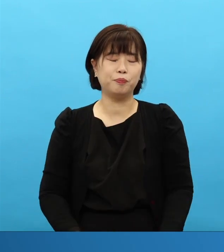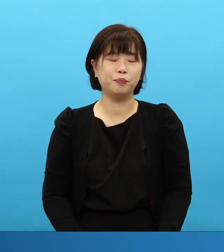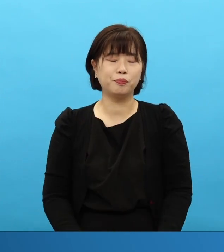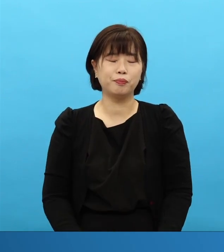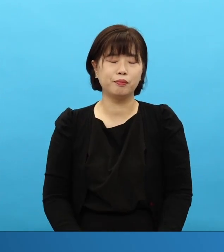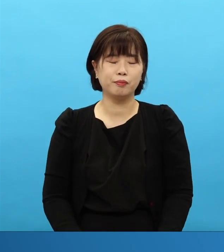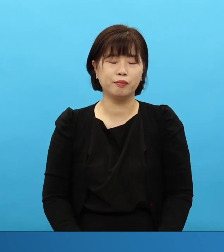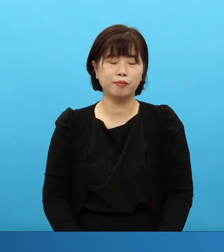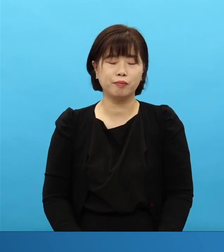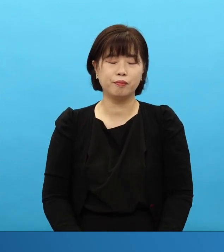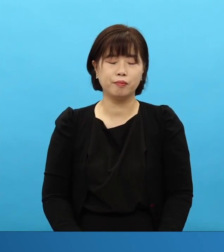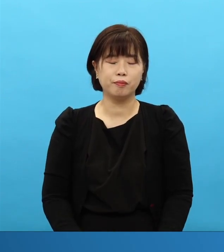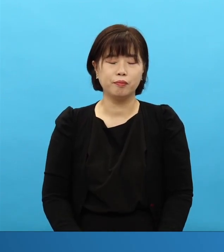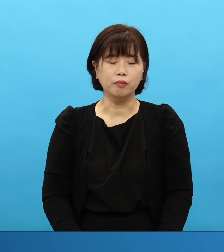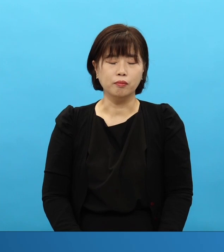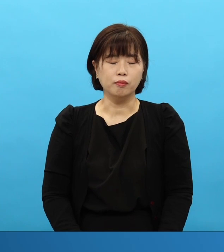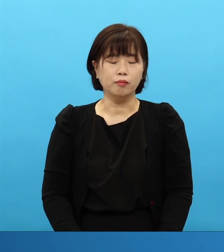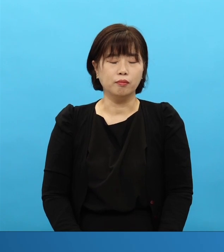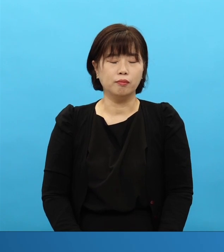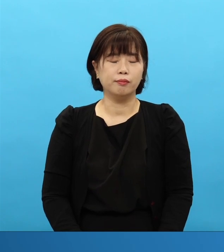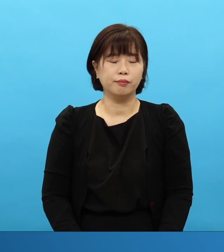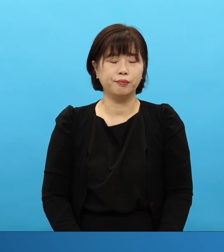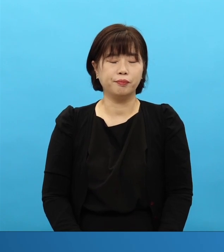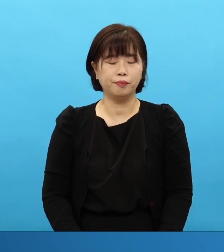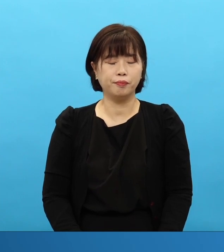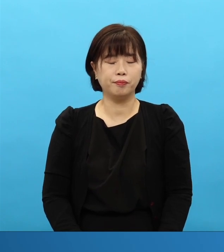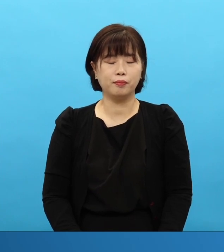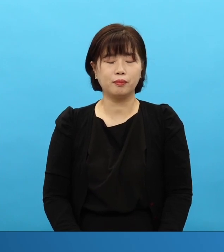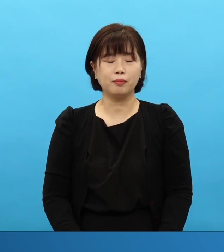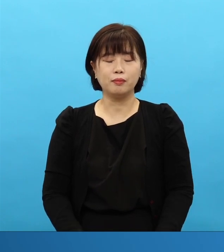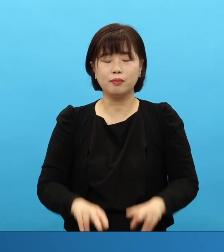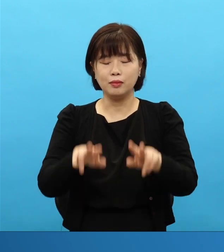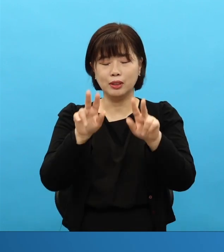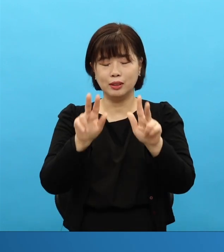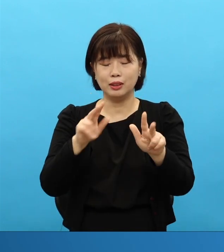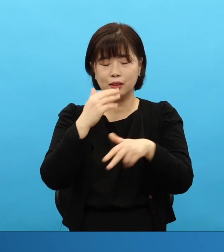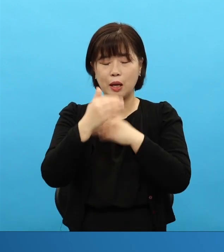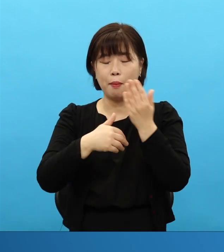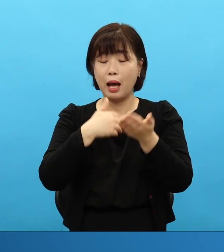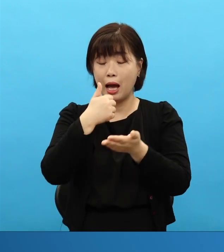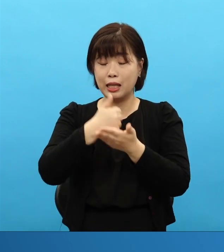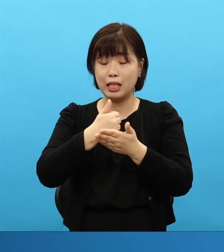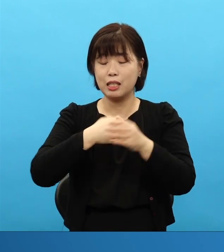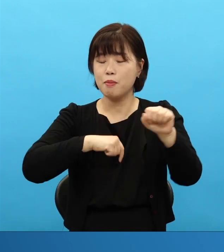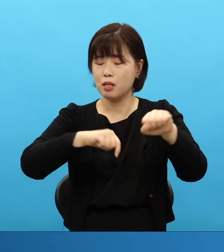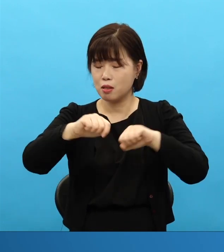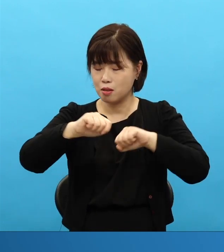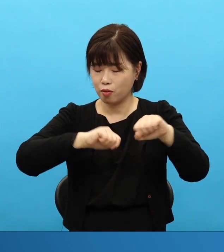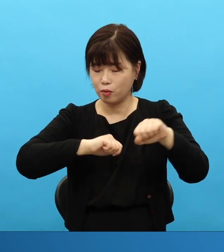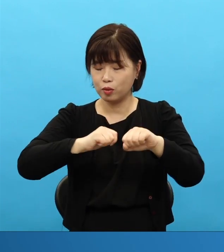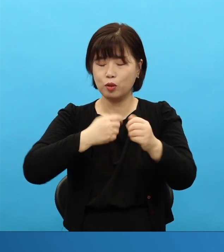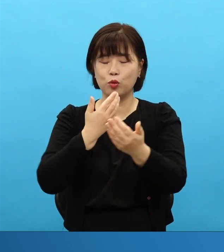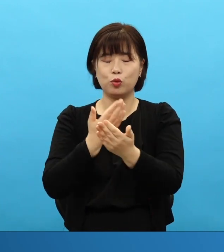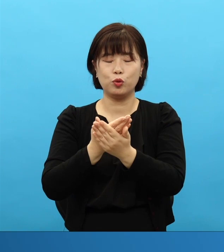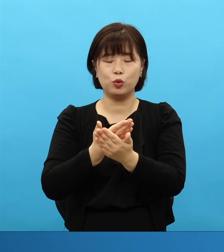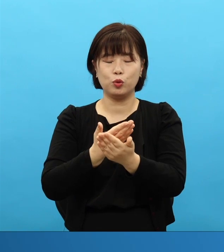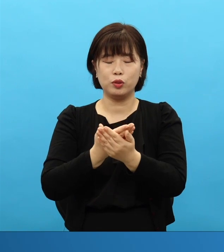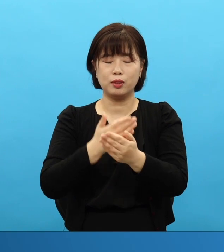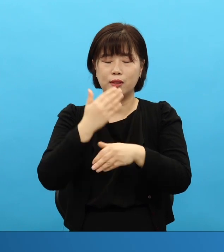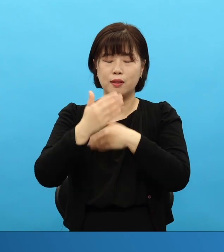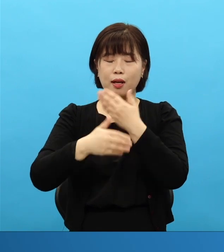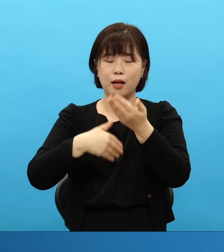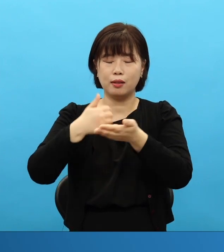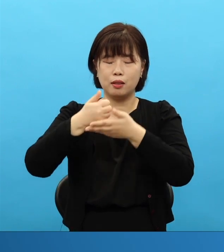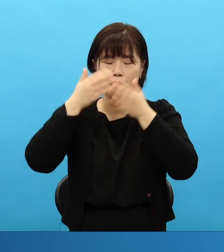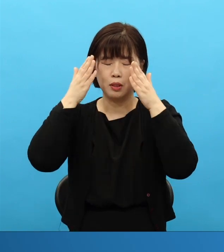impending 2030 to 2080 age. 이 시간 하나님께서 역사하여 주셔서 하나님을 향한